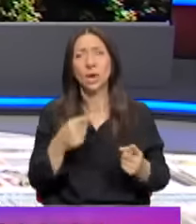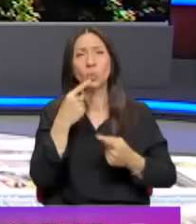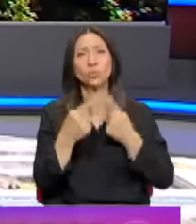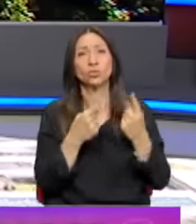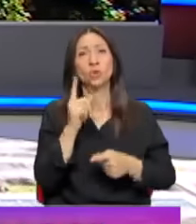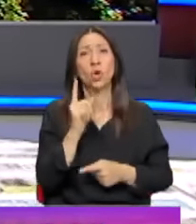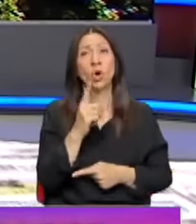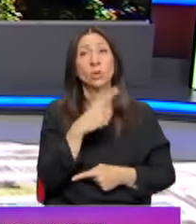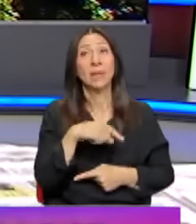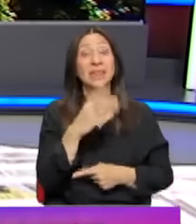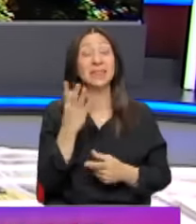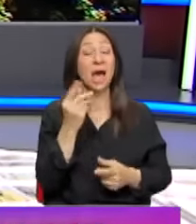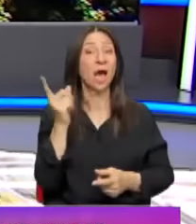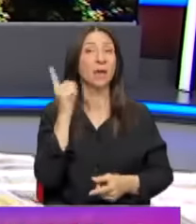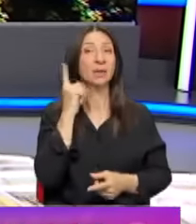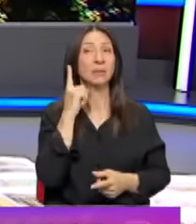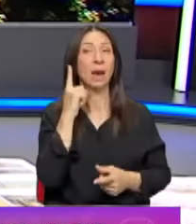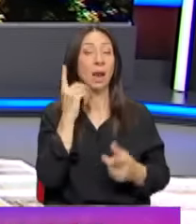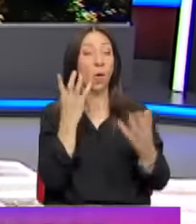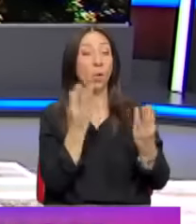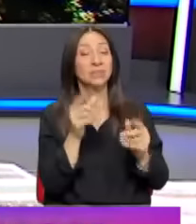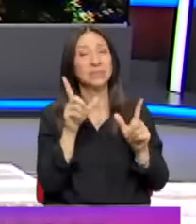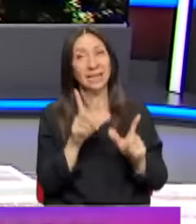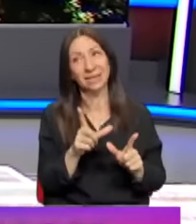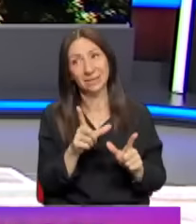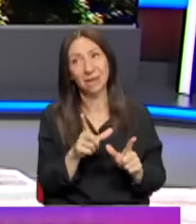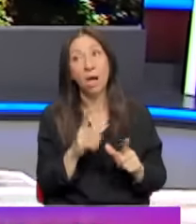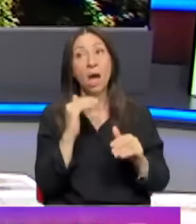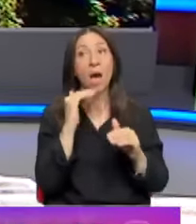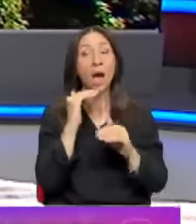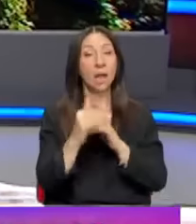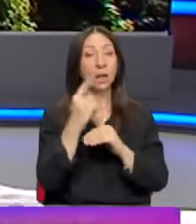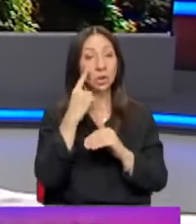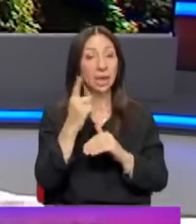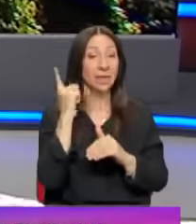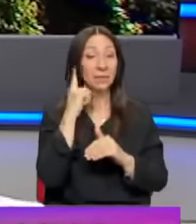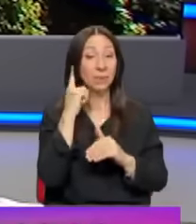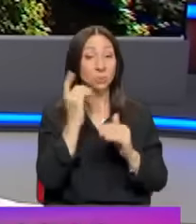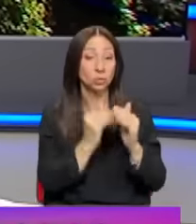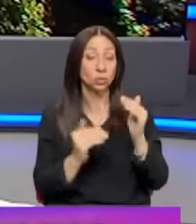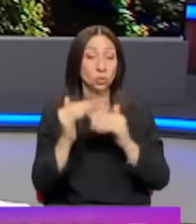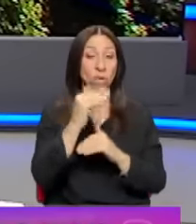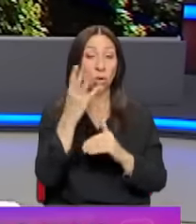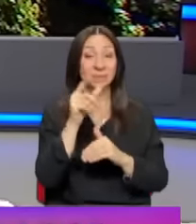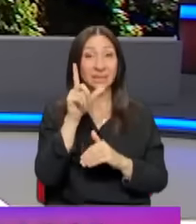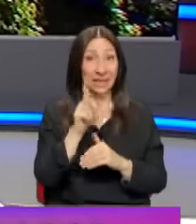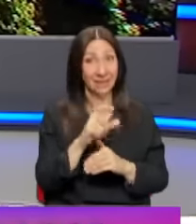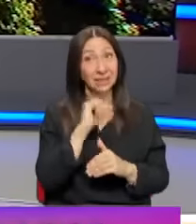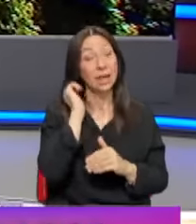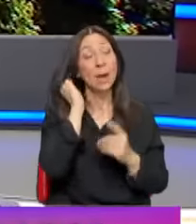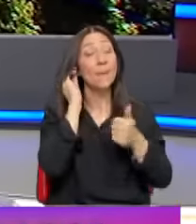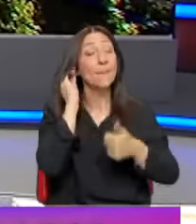konuşuyoruz. Öğretmenlerin daha itibarlı tutulması gerektiğini, halk nezdinde itibarlarının yüksek olması gerektiğini, bakanlığın